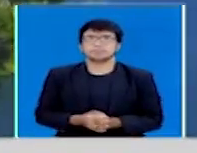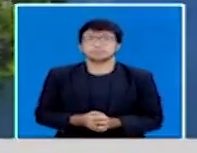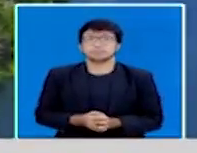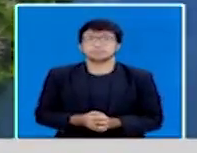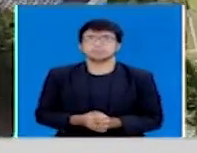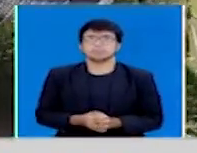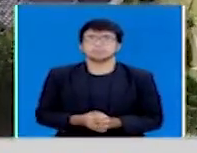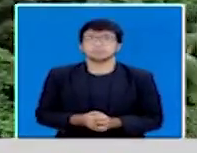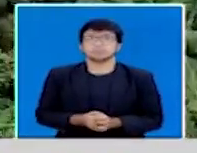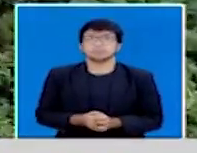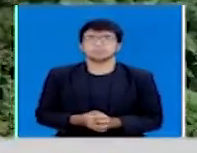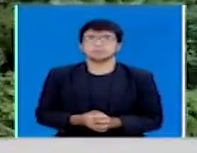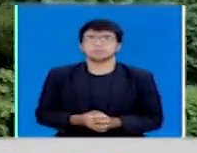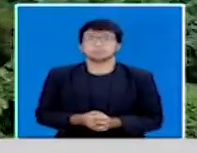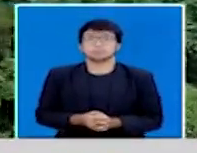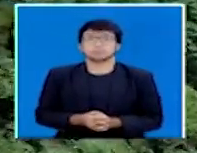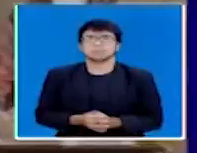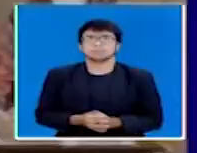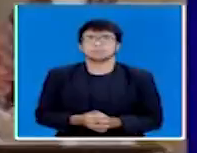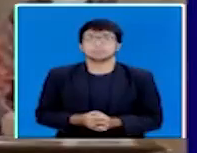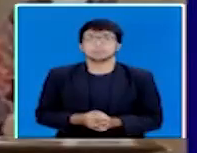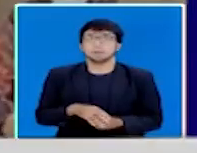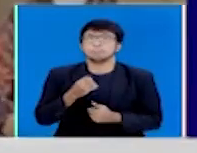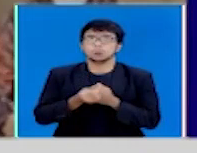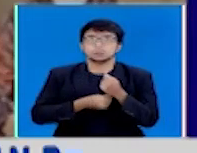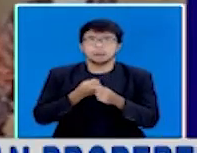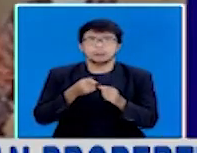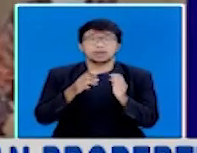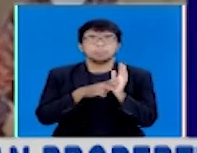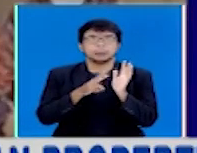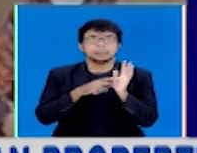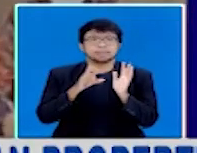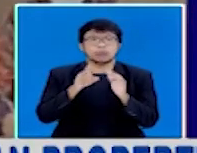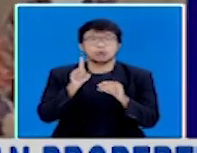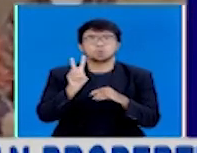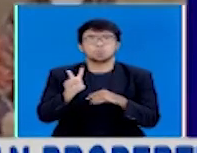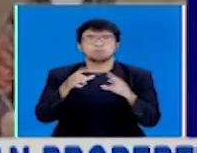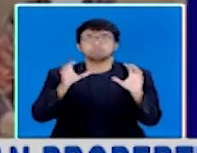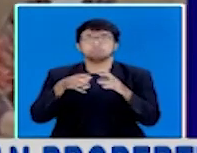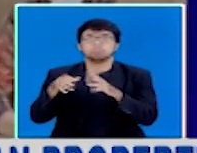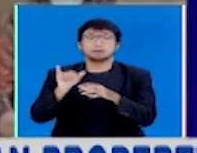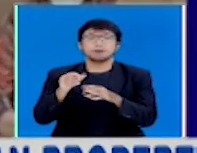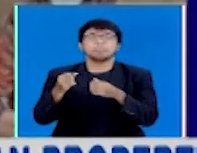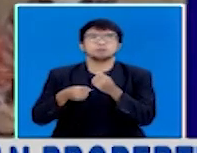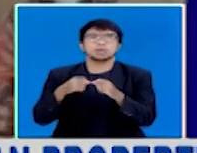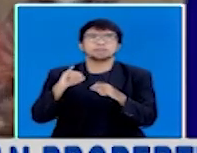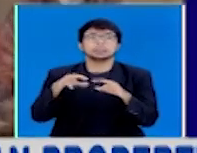Kerjasama di sektor konten digital dan properti ditandatangani dua unit usaha MNC Group dengan PT Jasa Marga Related